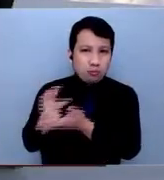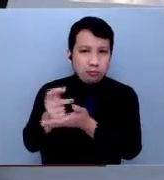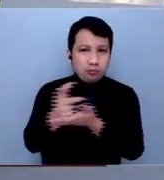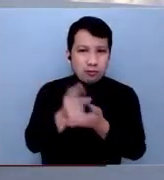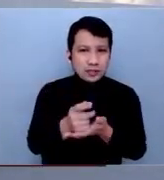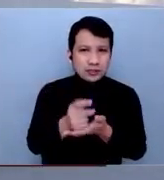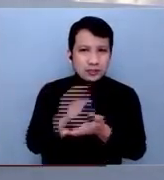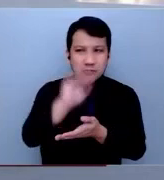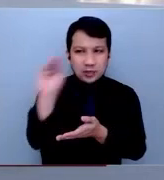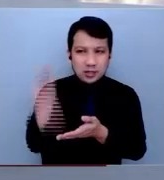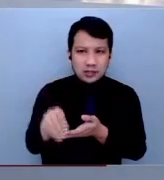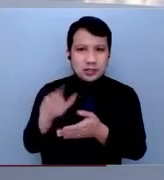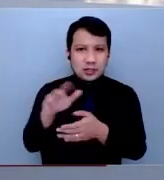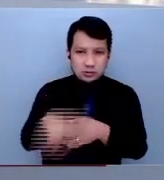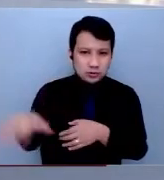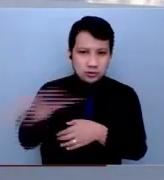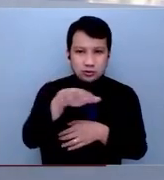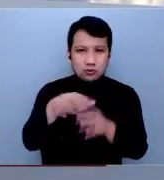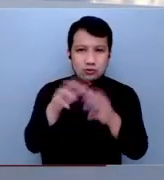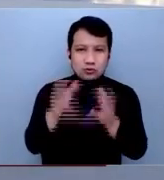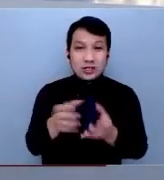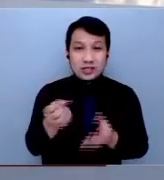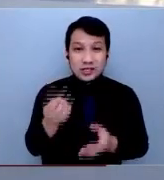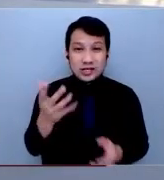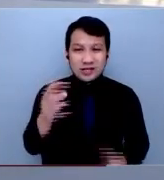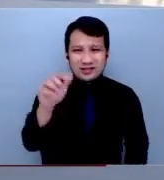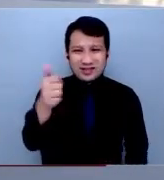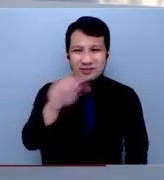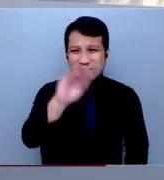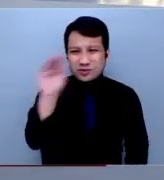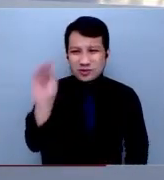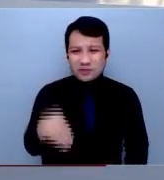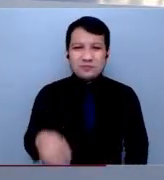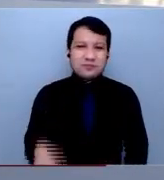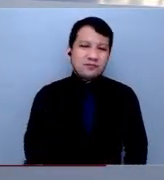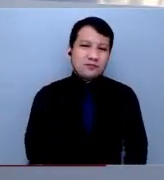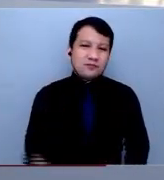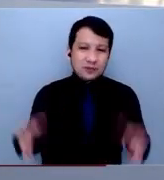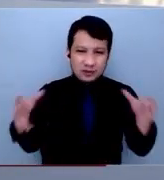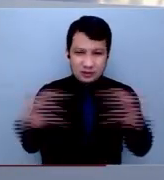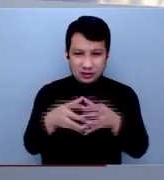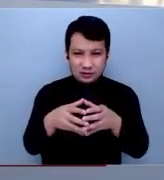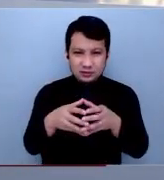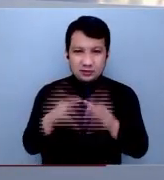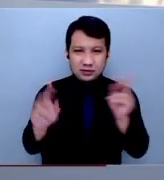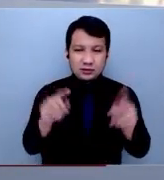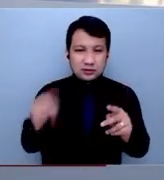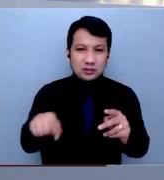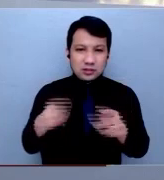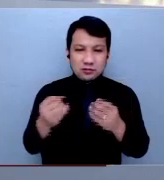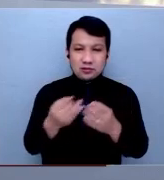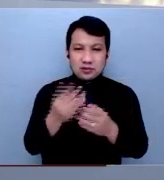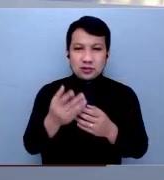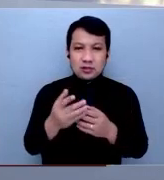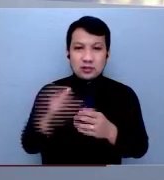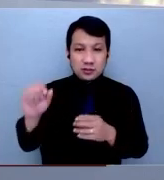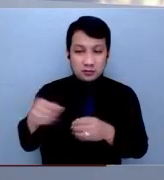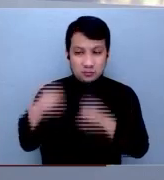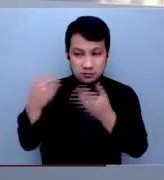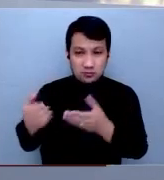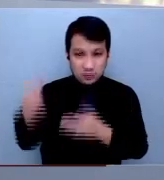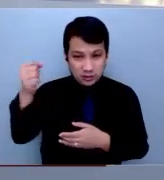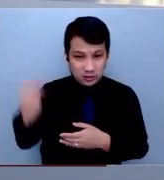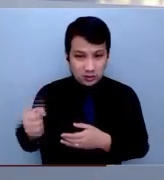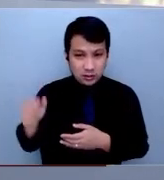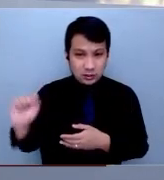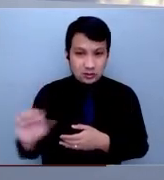mundo. Nasa 10% lang po, yan ang mga pinagsamang populasyon sa Africa ang nabibigyan ng bakuna so